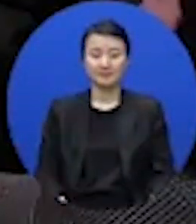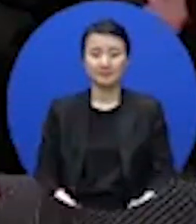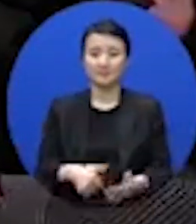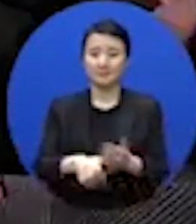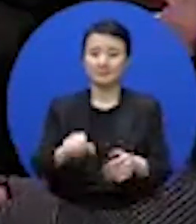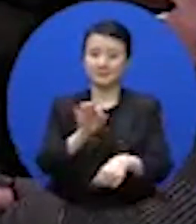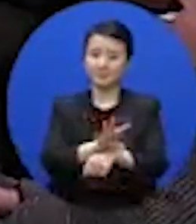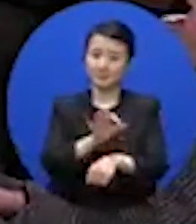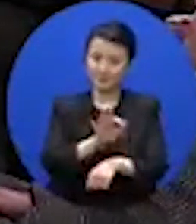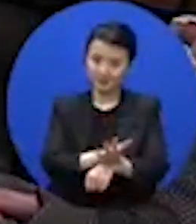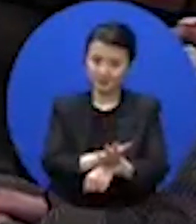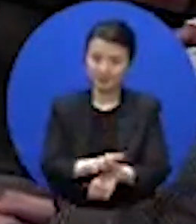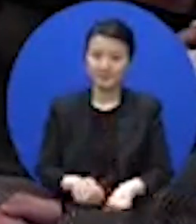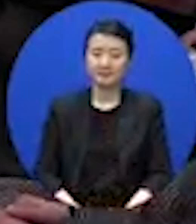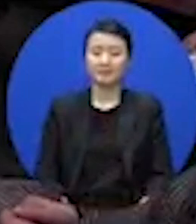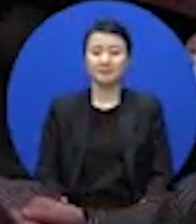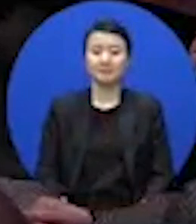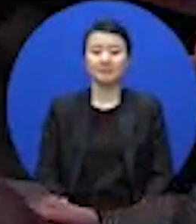쇼핑을 하거나 또